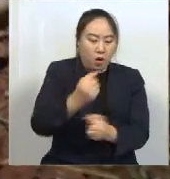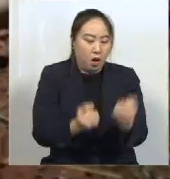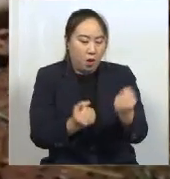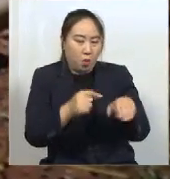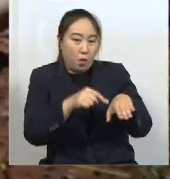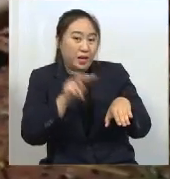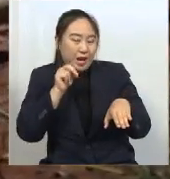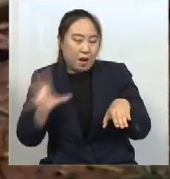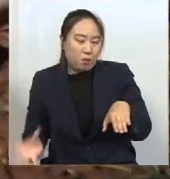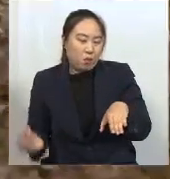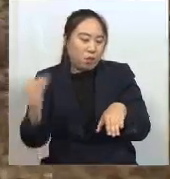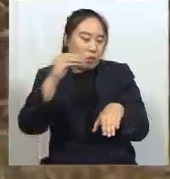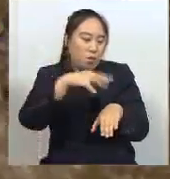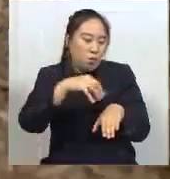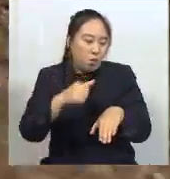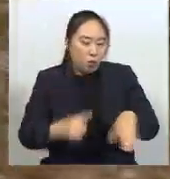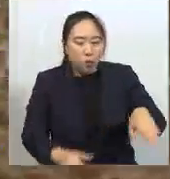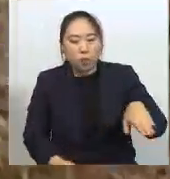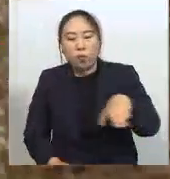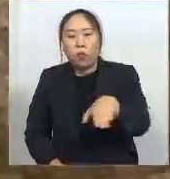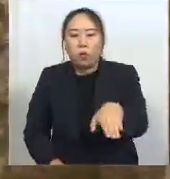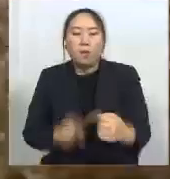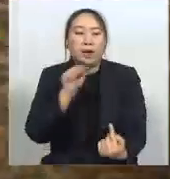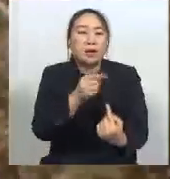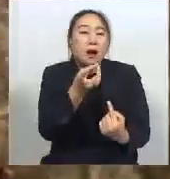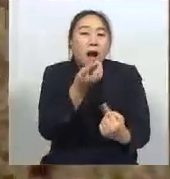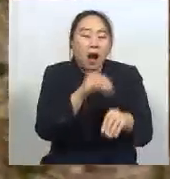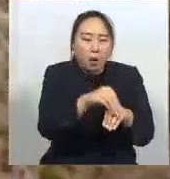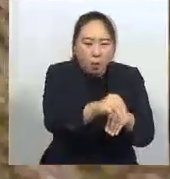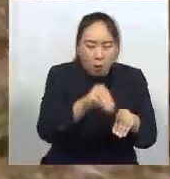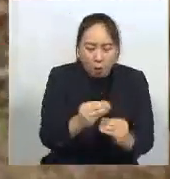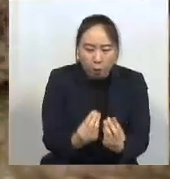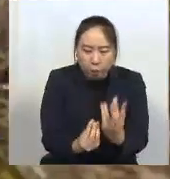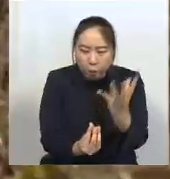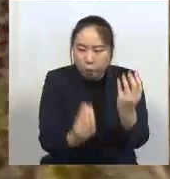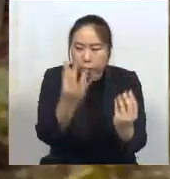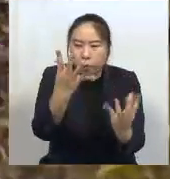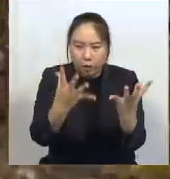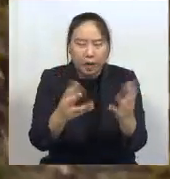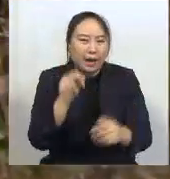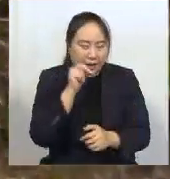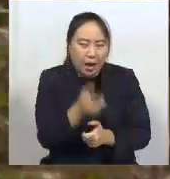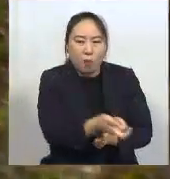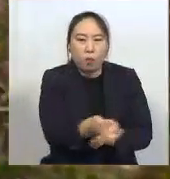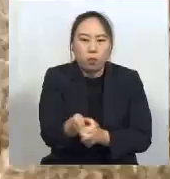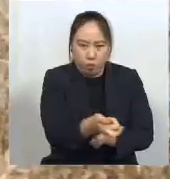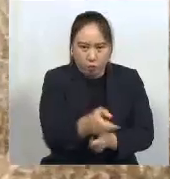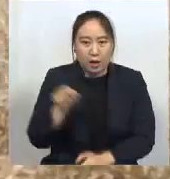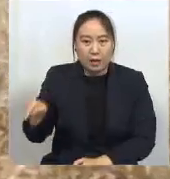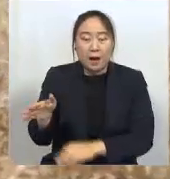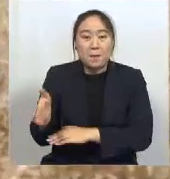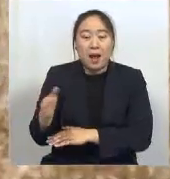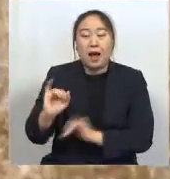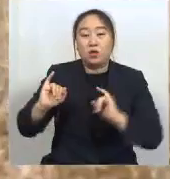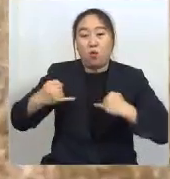นข้าวที่กำลังออกรวงและต้องการน้ำนะคะเจ้าของบ่อปลาเขาอนุญาตค่ะให้ชาวนามาสูบน้ำฟรีได้เ